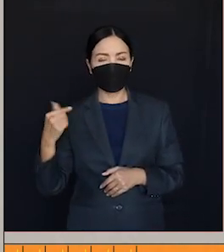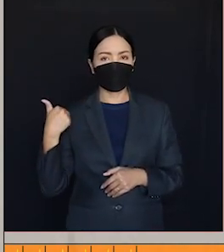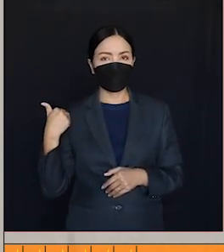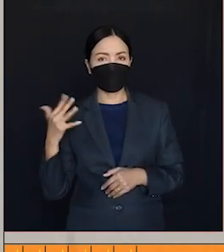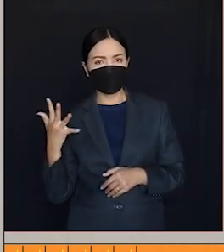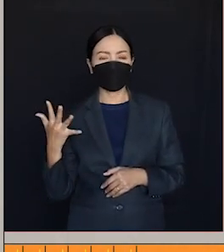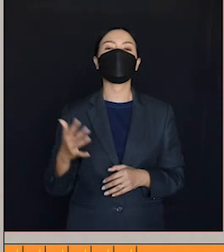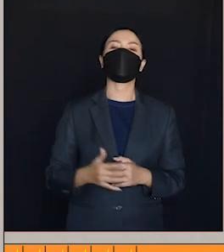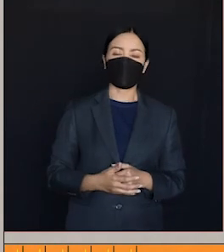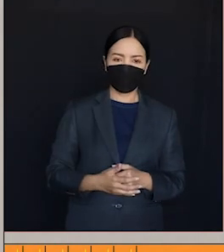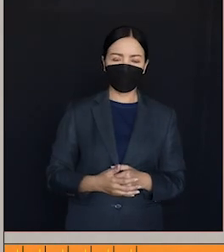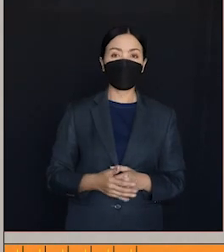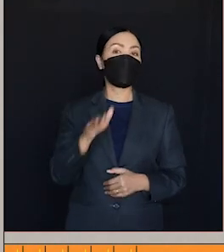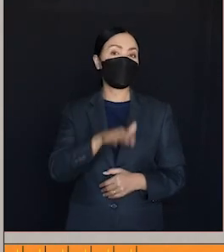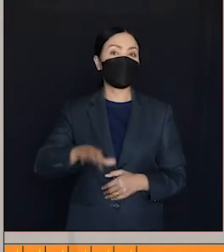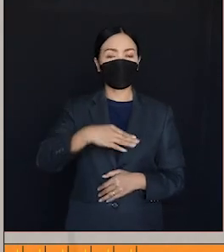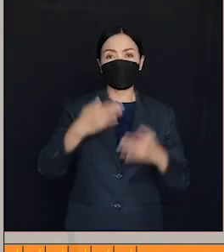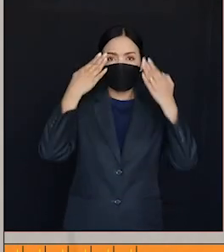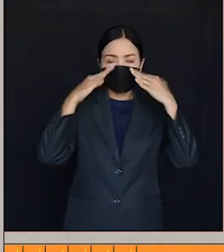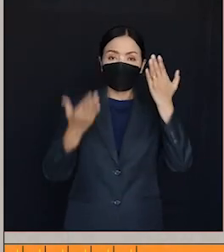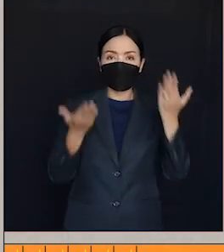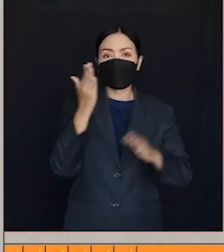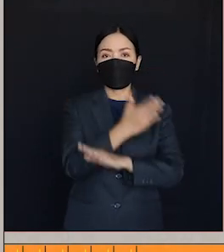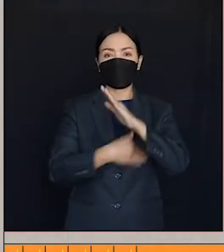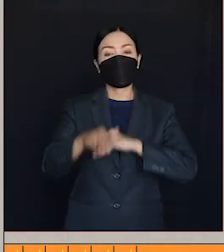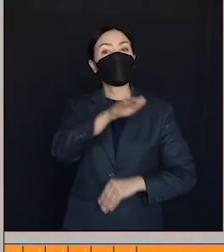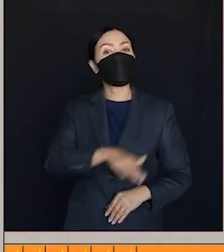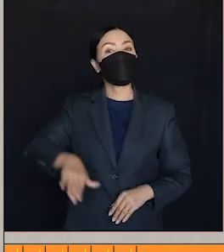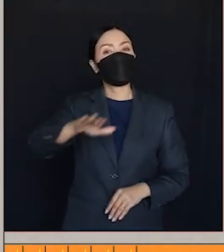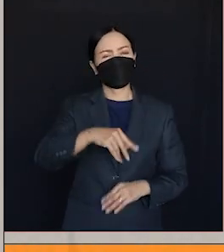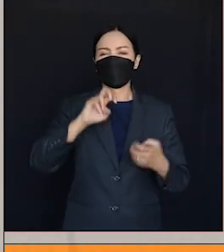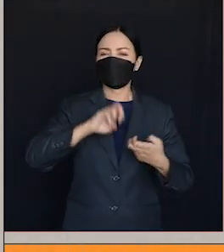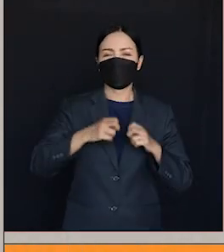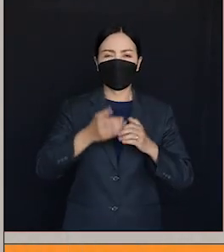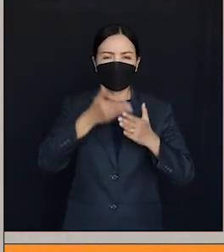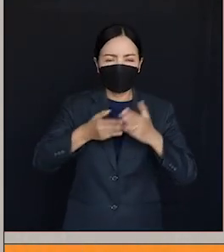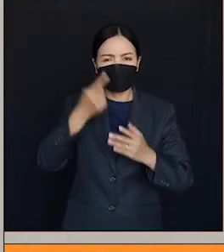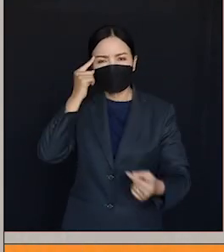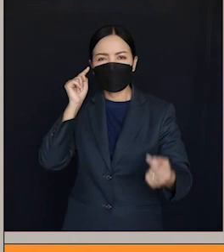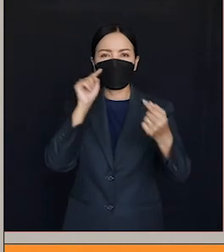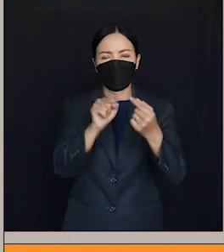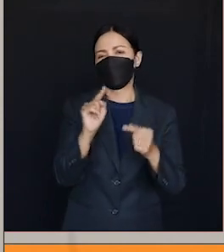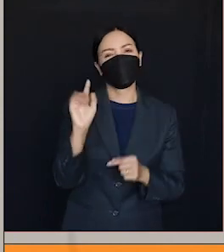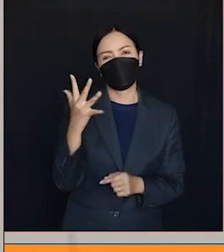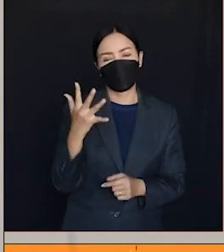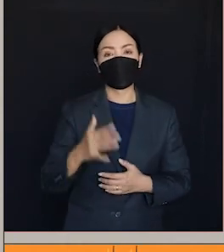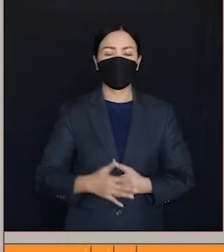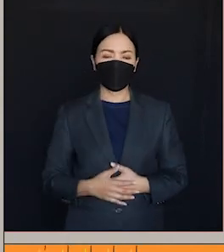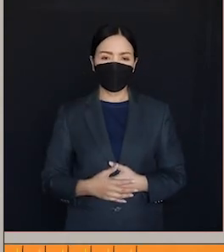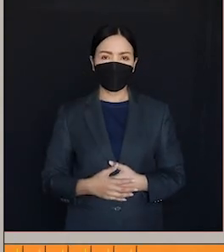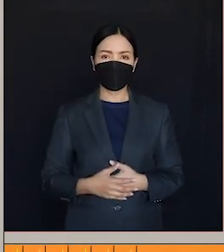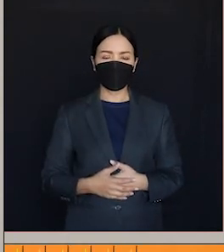ในปกติเนี่ยคนตาบอดเราเนี่ยหรือว่าคนพิการทั่วไปเนี่ย ครับ มักจะเกิดปัญหาในการเข้าถึงเว็บเนาะพี่เนาะเข้